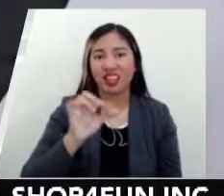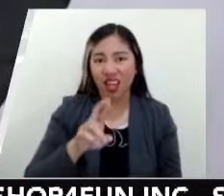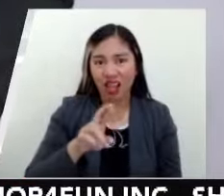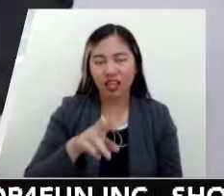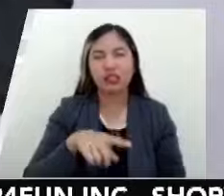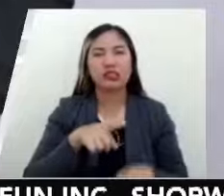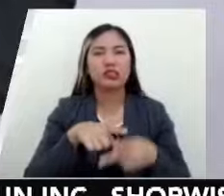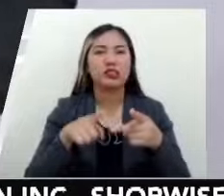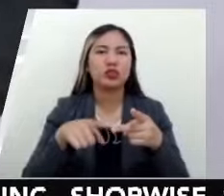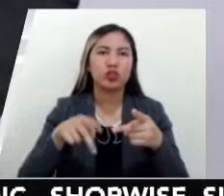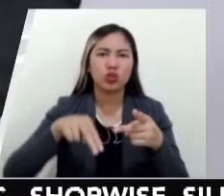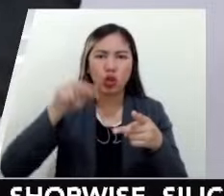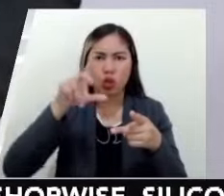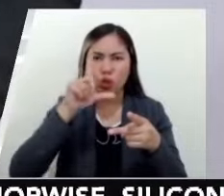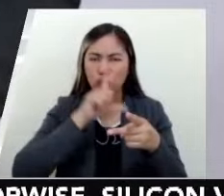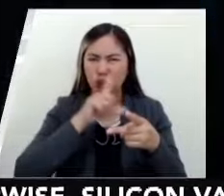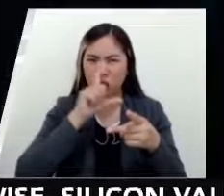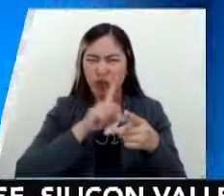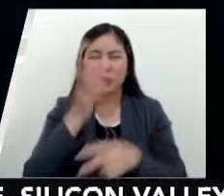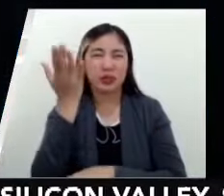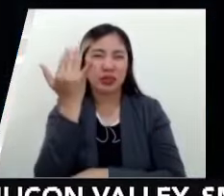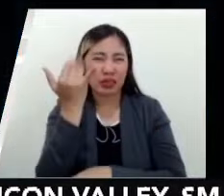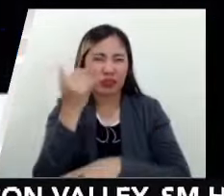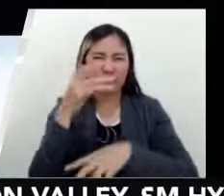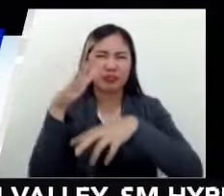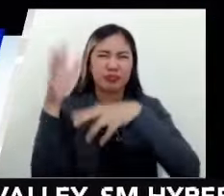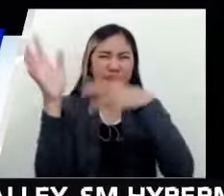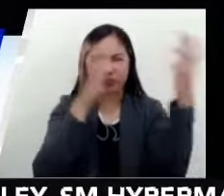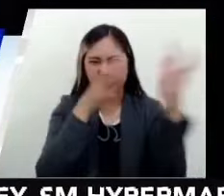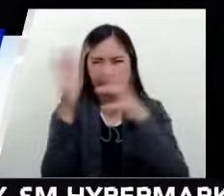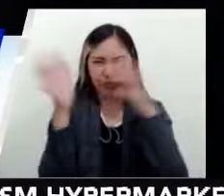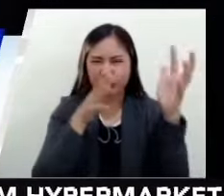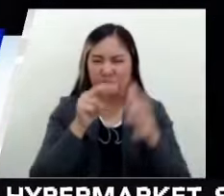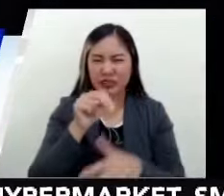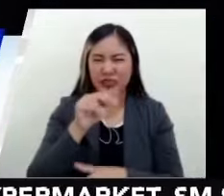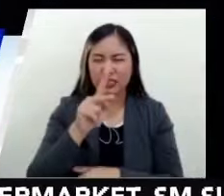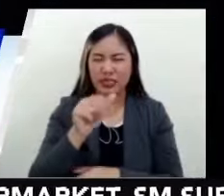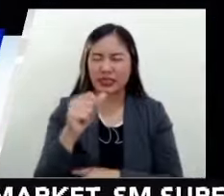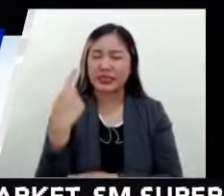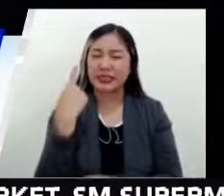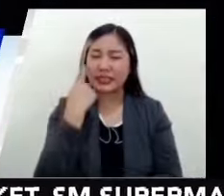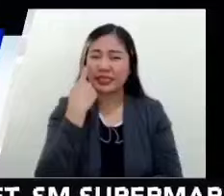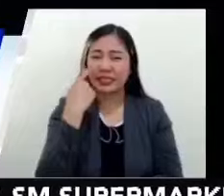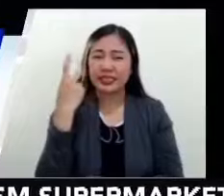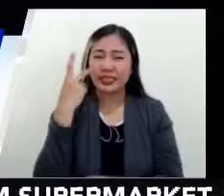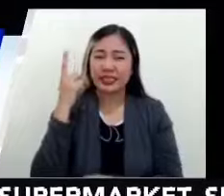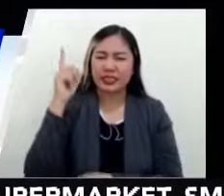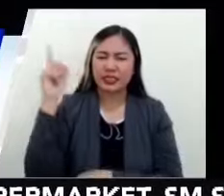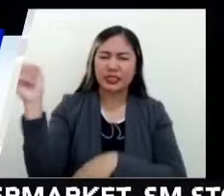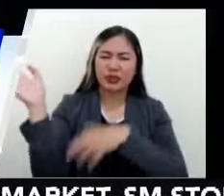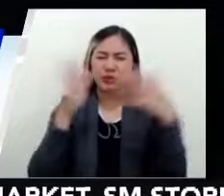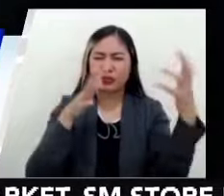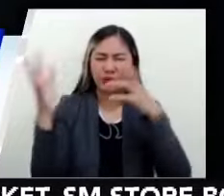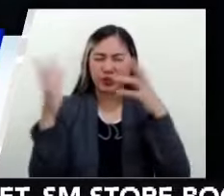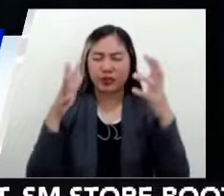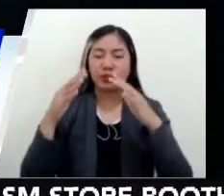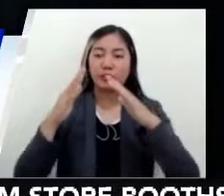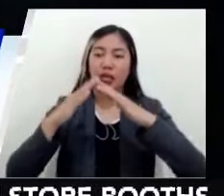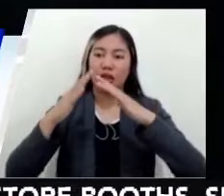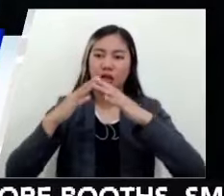bagyong nika bumagsak ang bahay na yan sa bagao Cagayan matapos na gumuho ang lupa malapit sa ilog sa kasagsagan ng